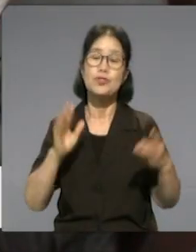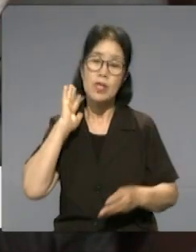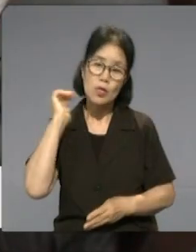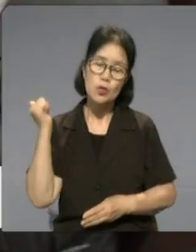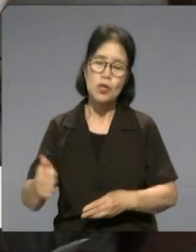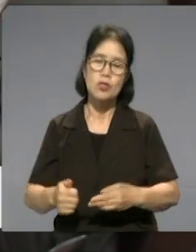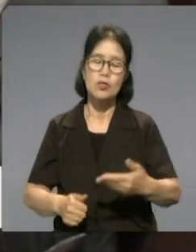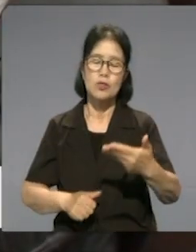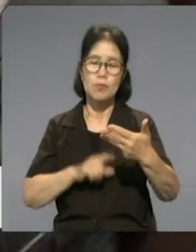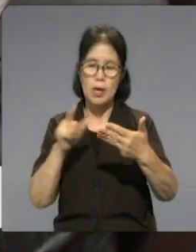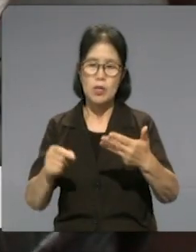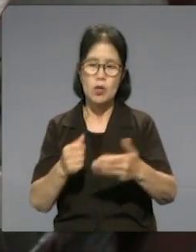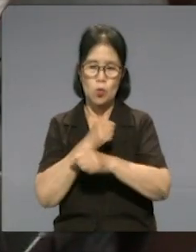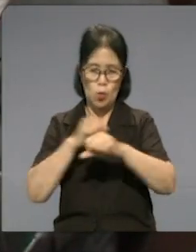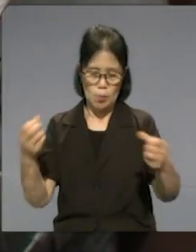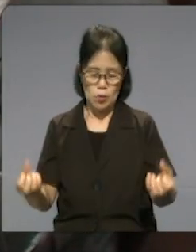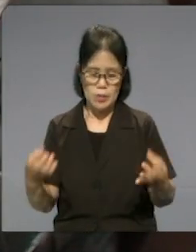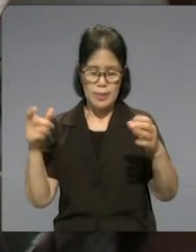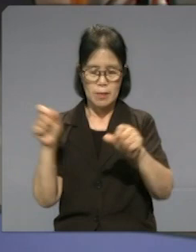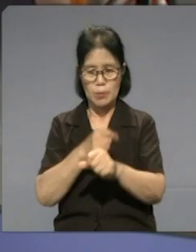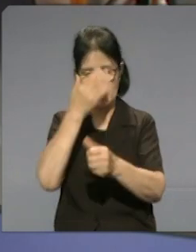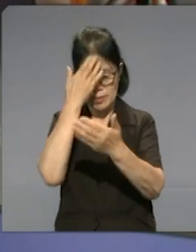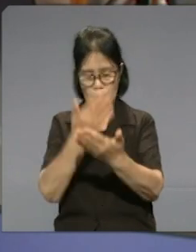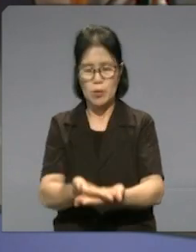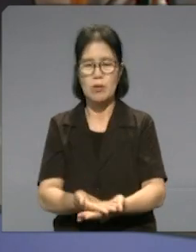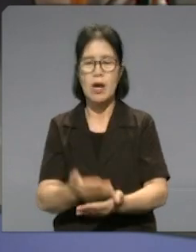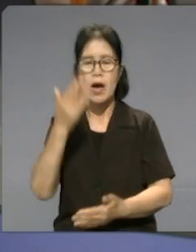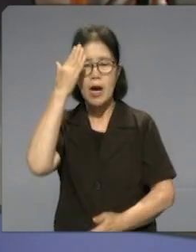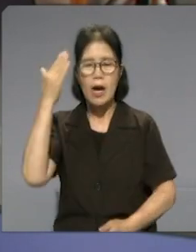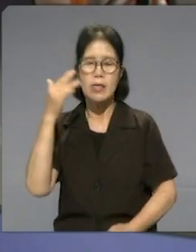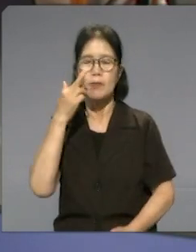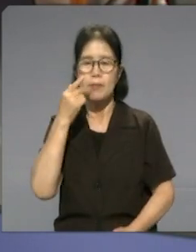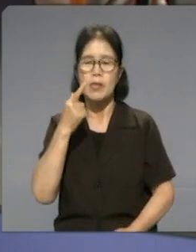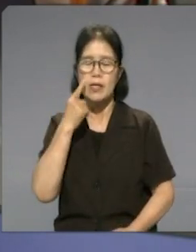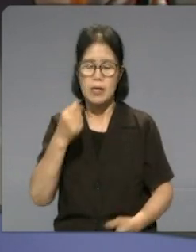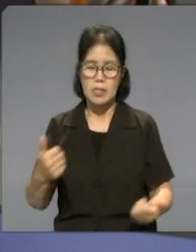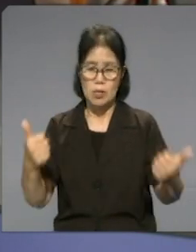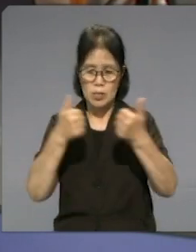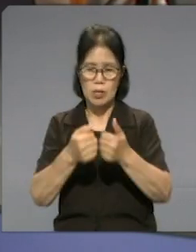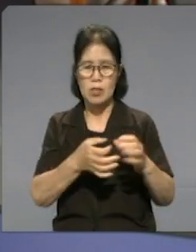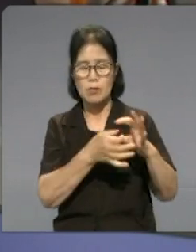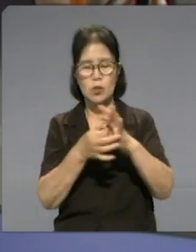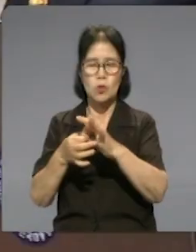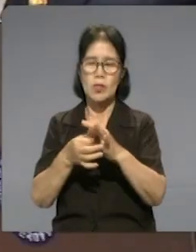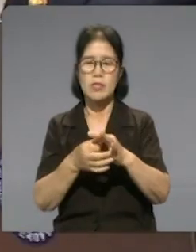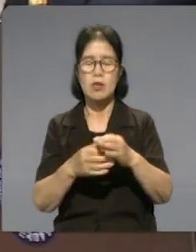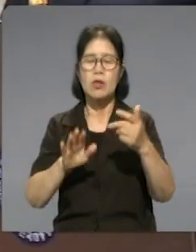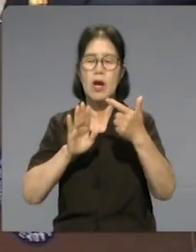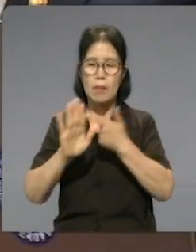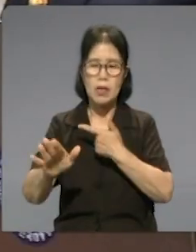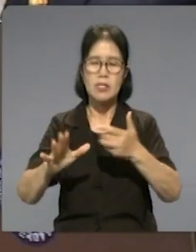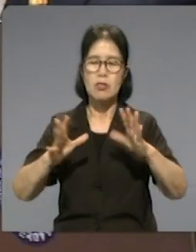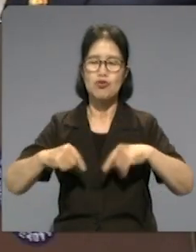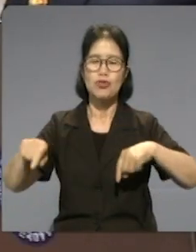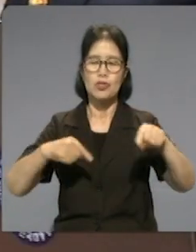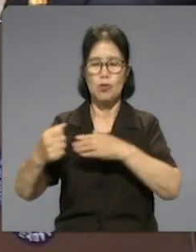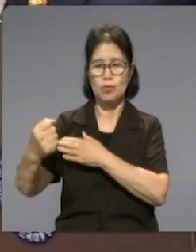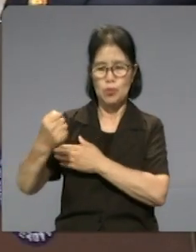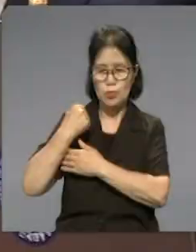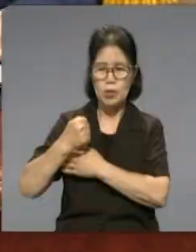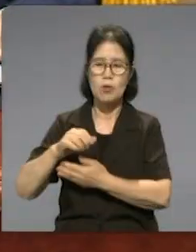달 광복절 특별사면과 한미일 정상회담 등을 통해서도 하반기